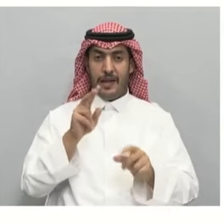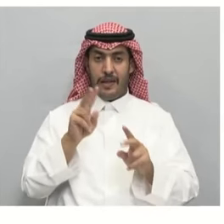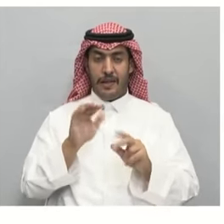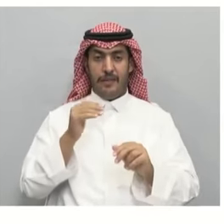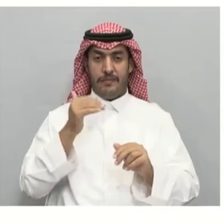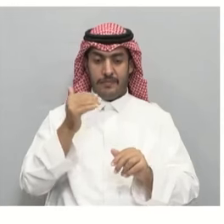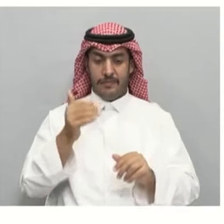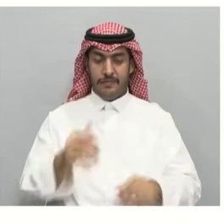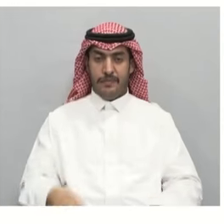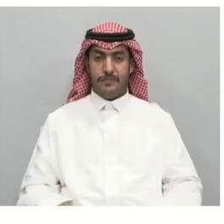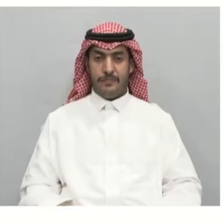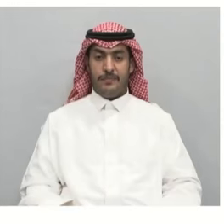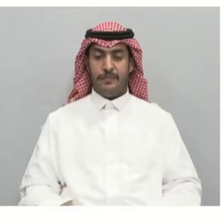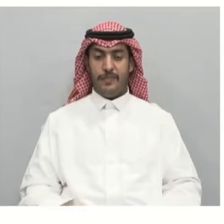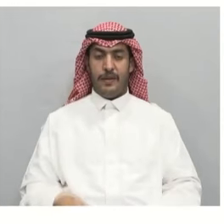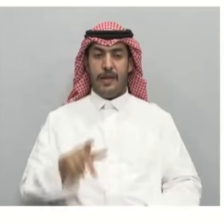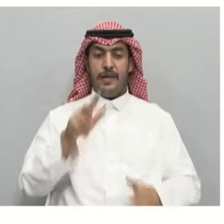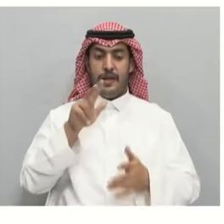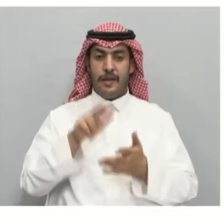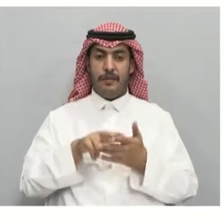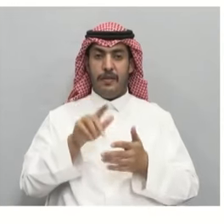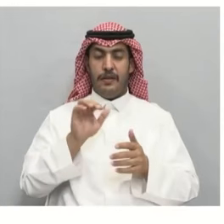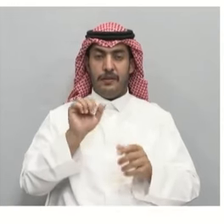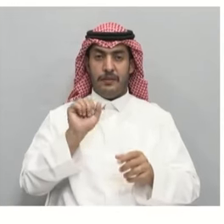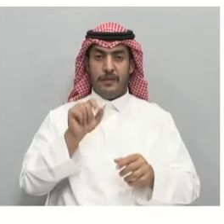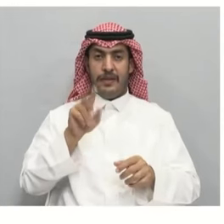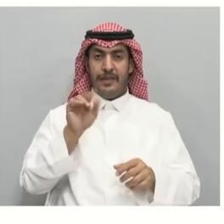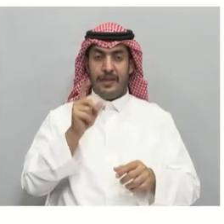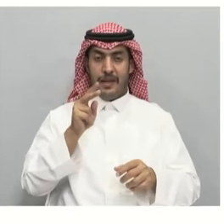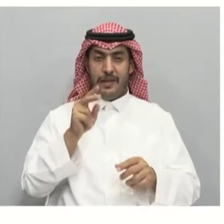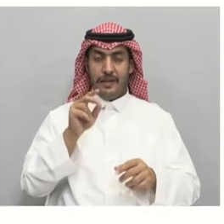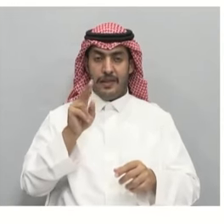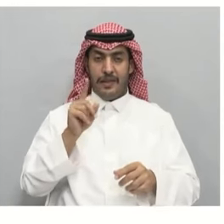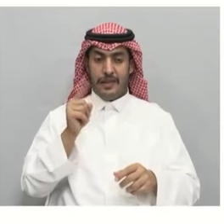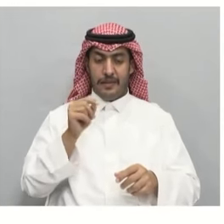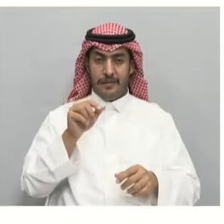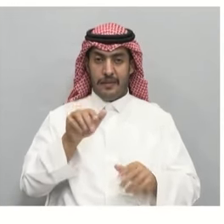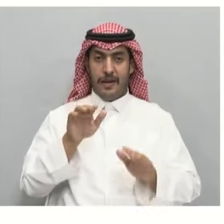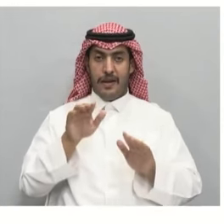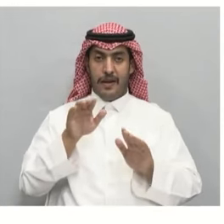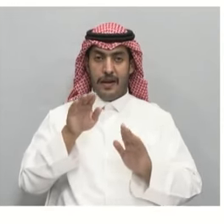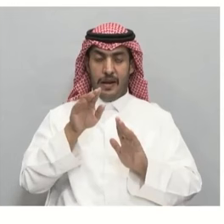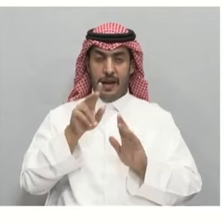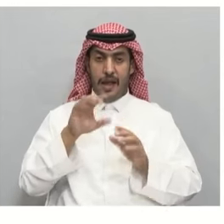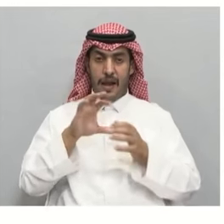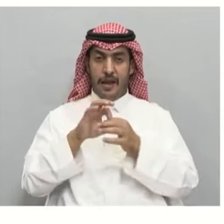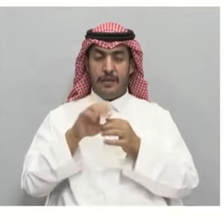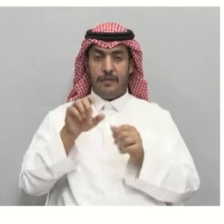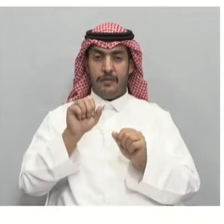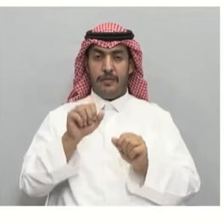طرديه وايضا يعتمد على المقاومه لكن قلنا انه التيار العلاقه بينه وبين المقاومه